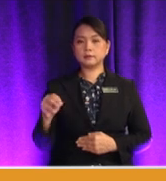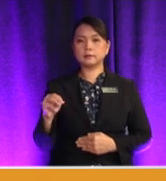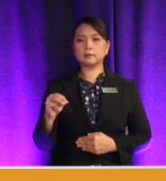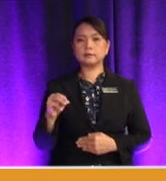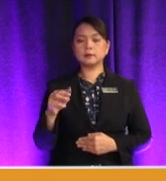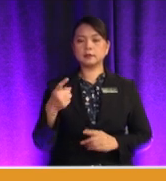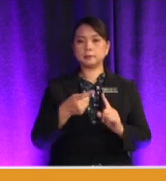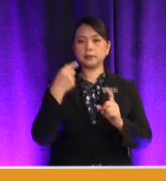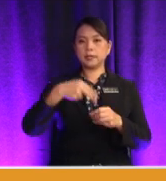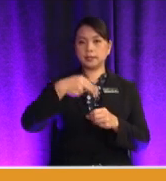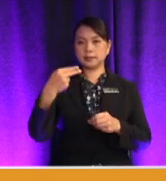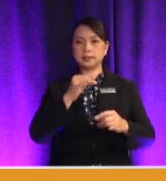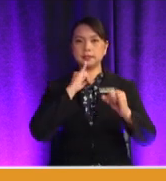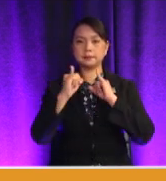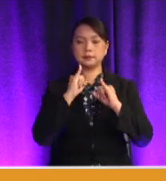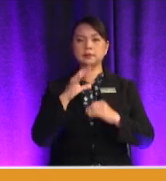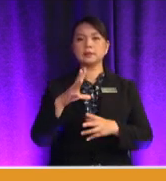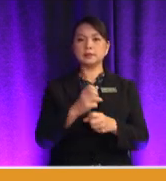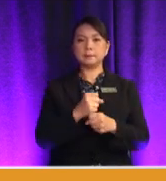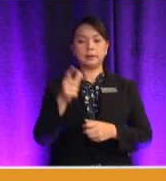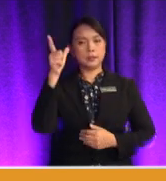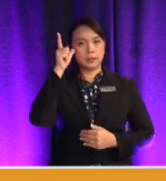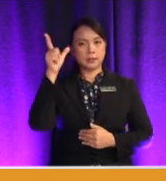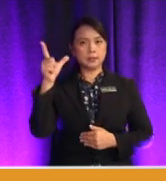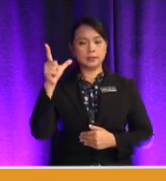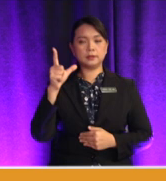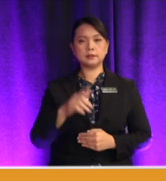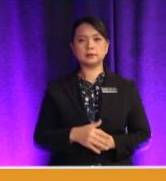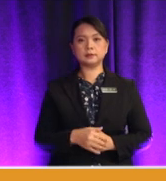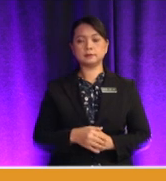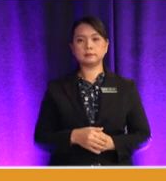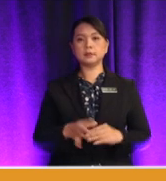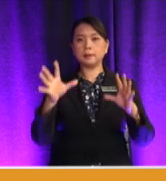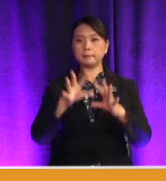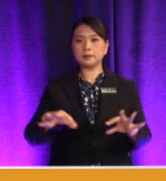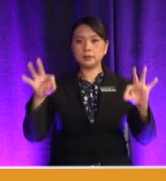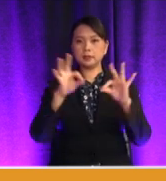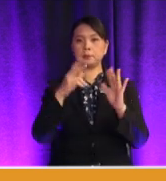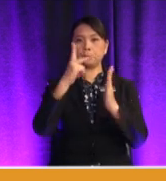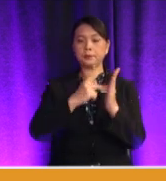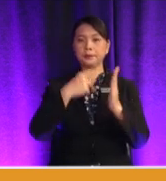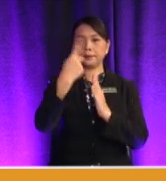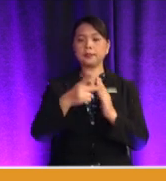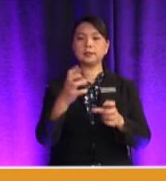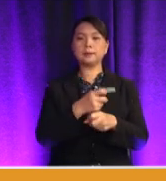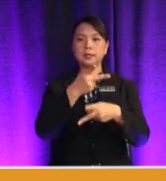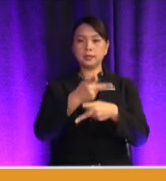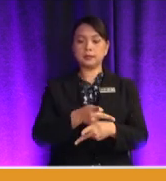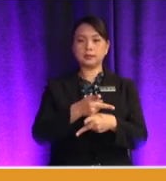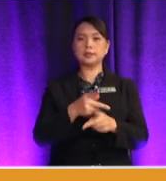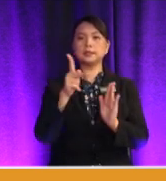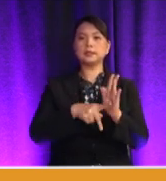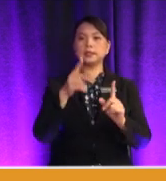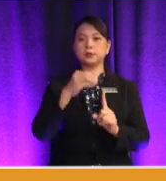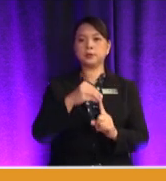akan dapat lihatlah kepentingan program dalam meningkatkan usaha semua pihak bagi mengekalkan keunikan rakyat Malaysia ya Kemal